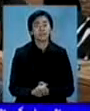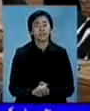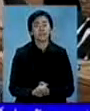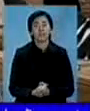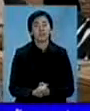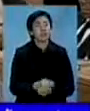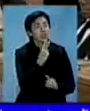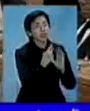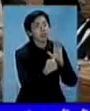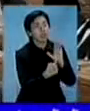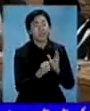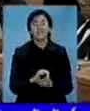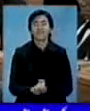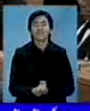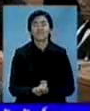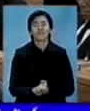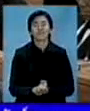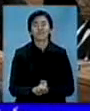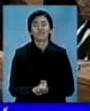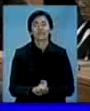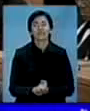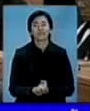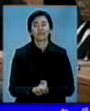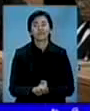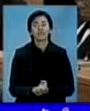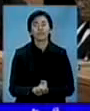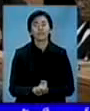นี่ครับท่านประธานครับนี่อีกรูปนึงครับ